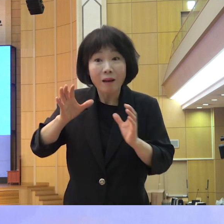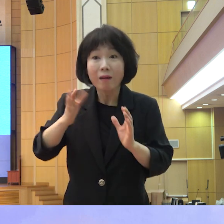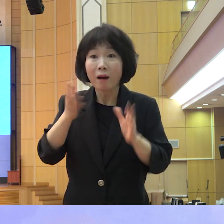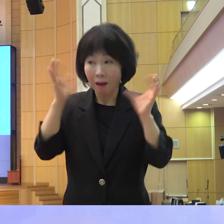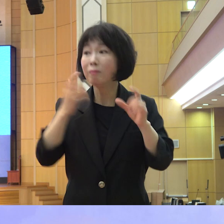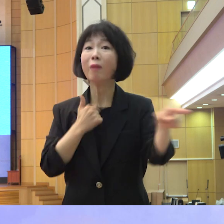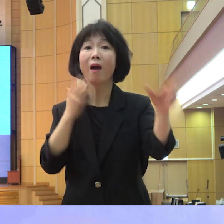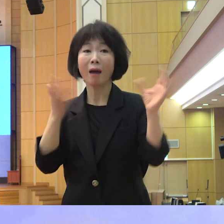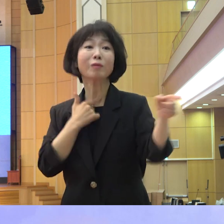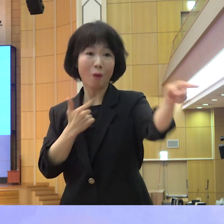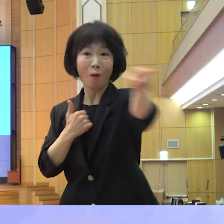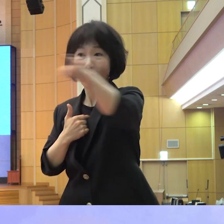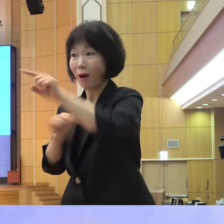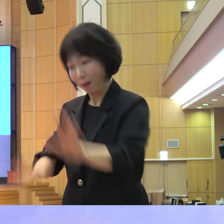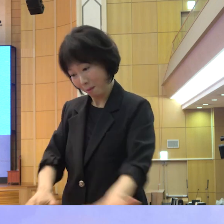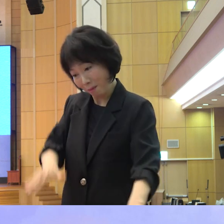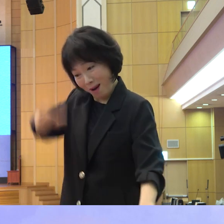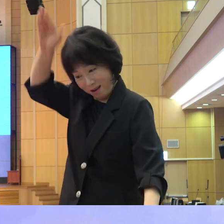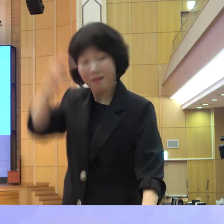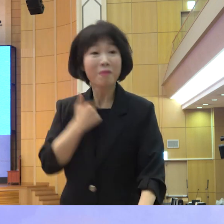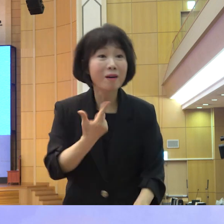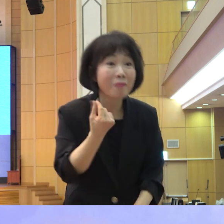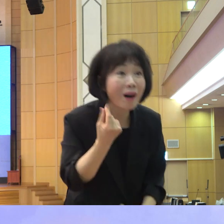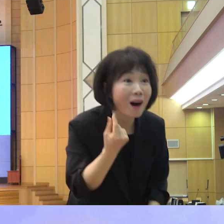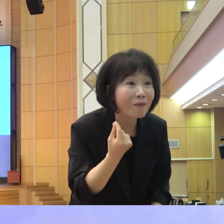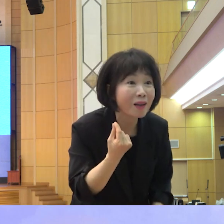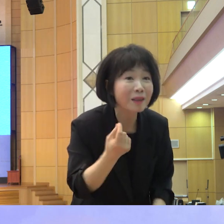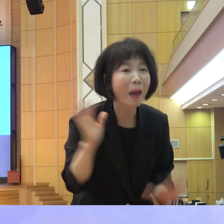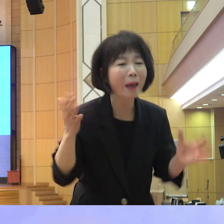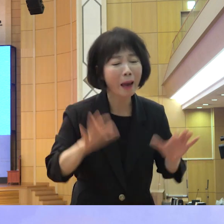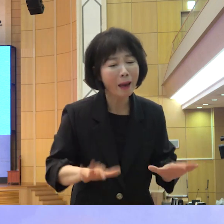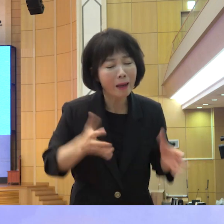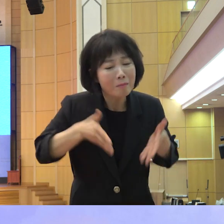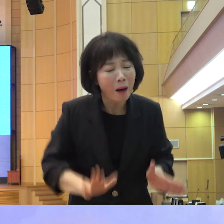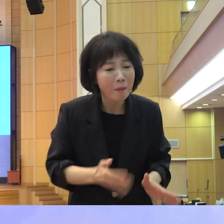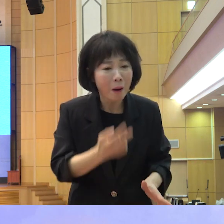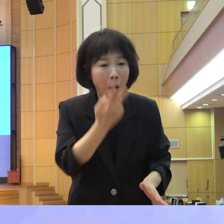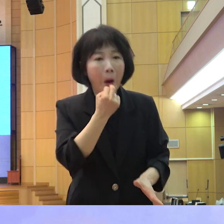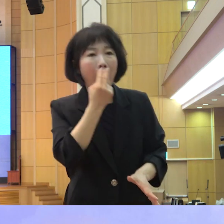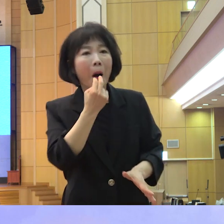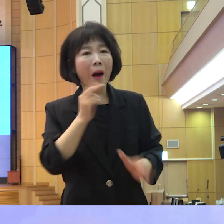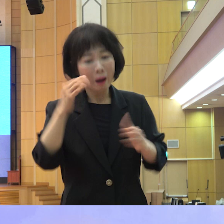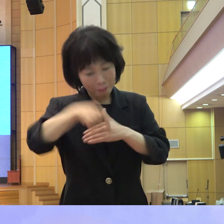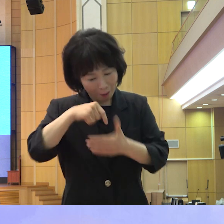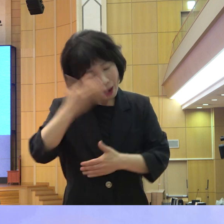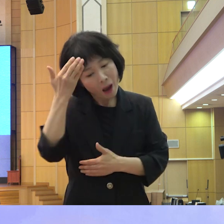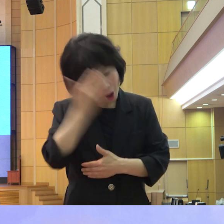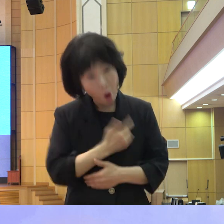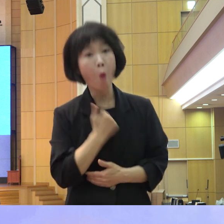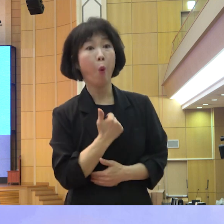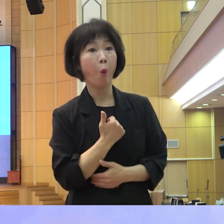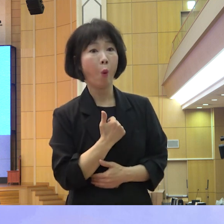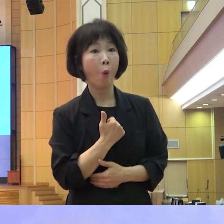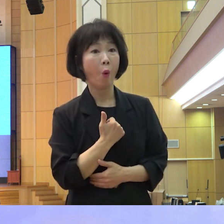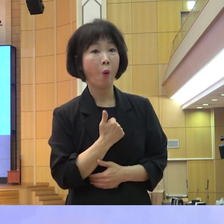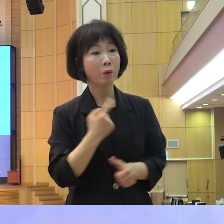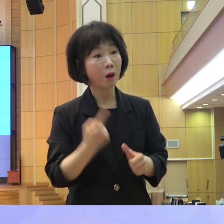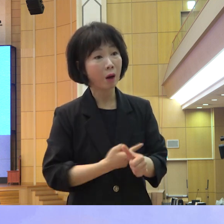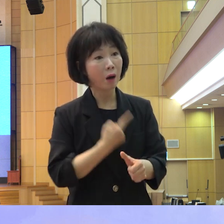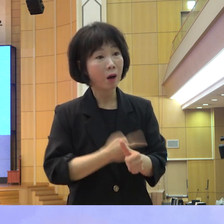없어요. 우리도 다 어린아이 시절이 있었고 코 흘리는 시절이 있었고 순수한 시절이 있었는데,